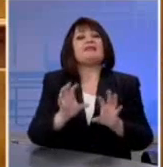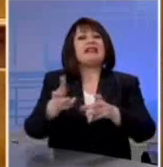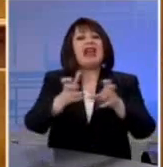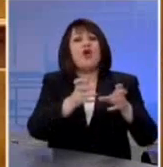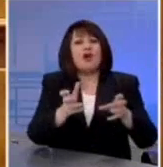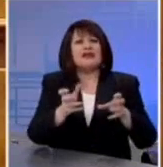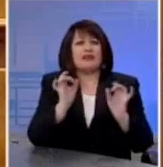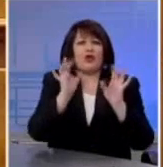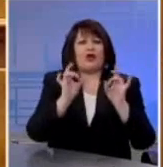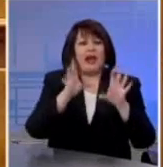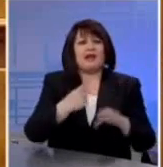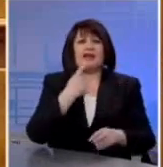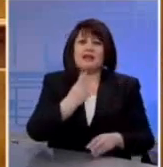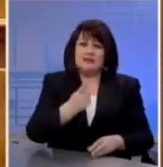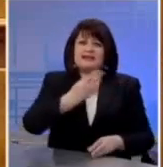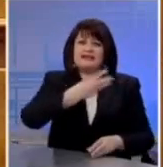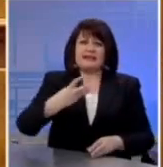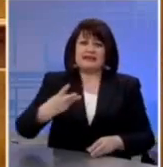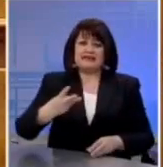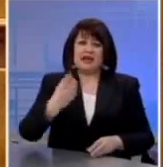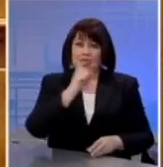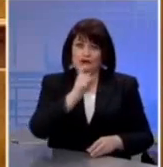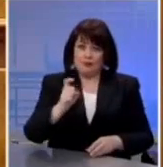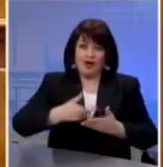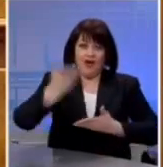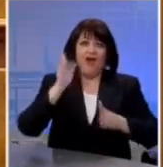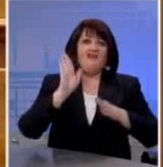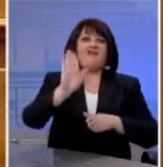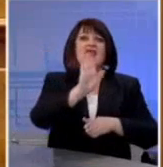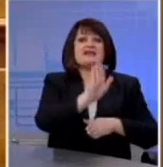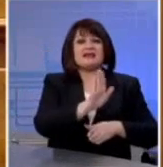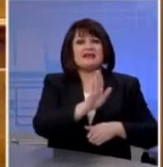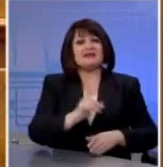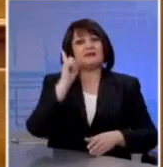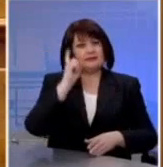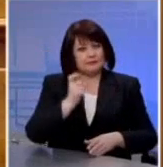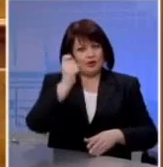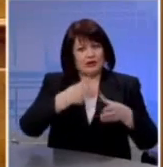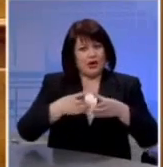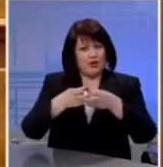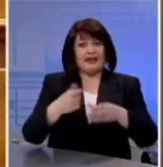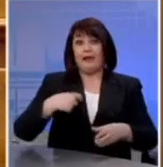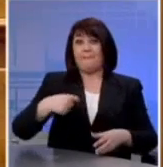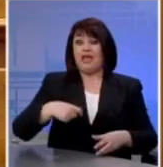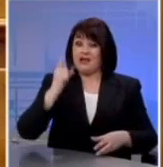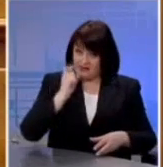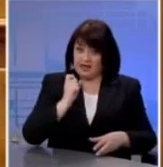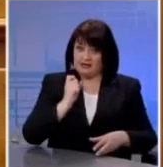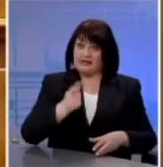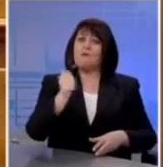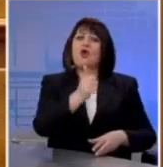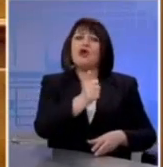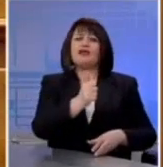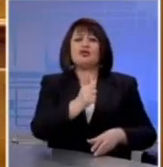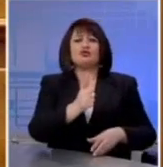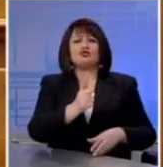Λέτε ότι η αφισοκόλληση του ΣΥΡΙΖΑ θα κοστίσει 1 εκατομμύριο. Υπάρχουν και κόμματα τα οποία έχουν και μέλη. Ξέρετε, είναι άλλο πράγμα αυτό από εσάς. Τα οποία κολλάνε και καμιά αφίσα.